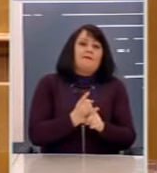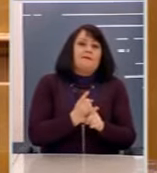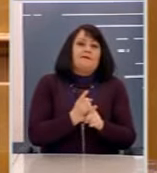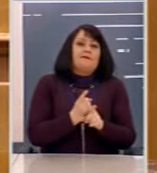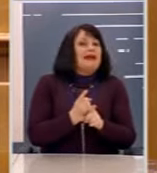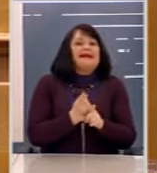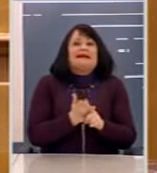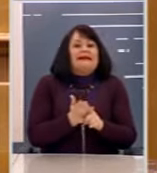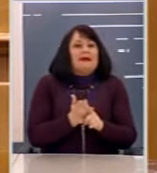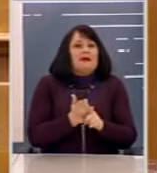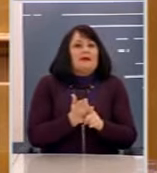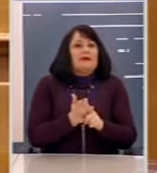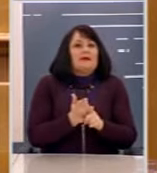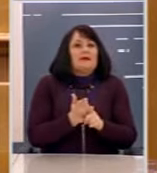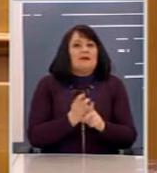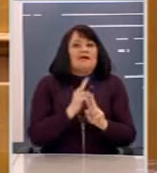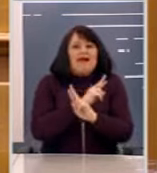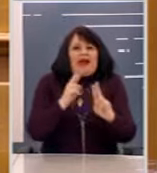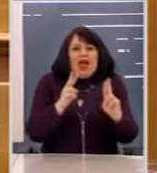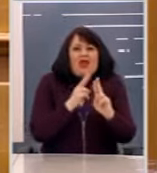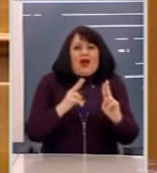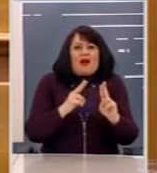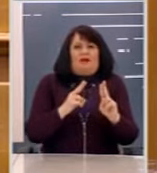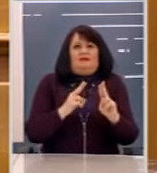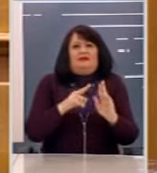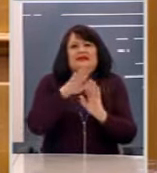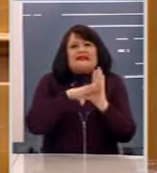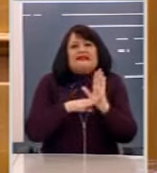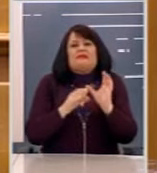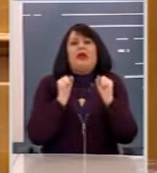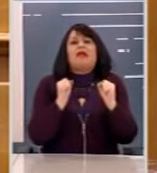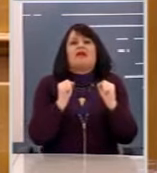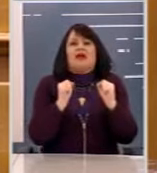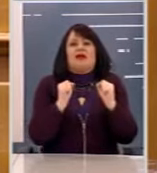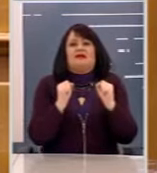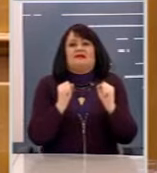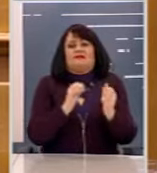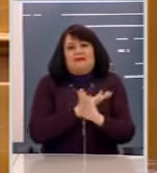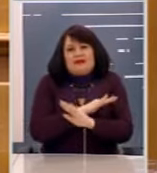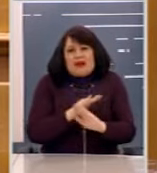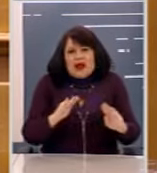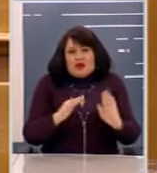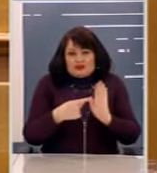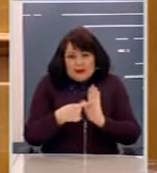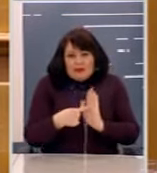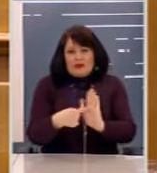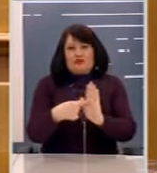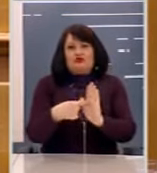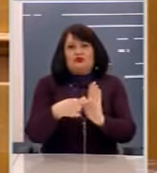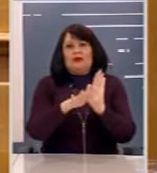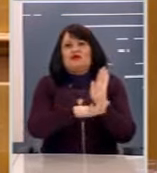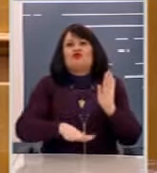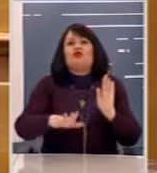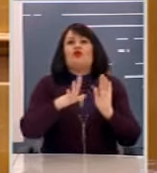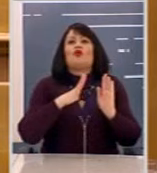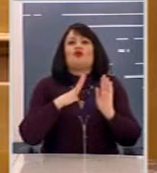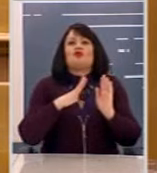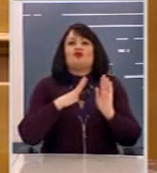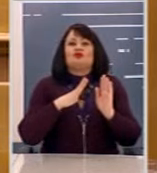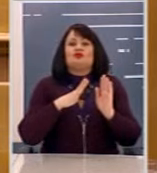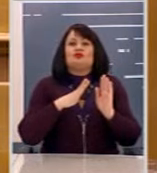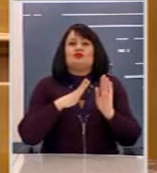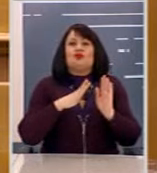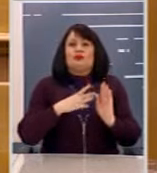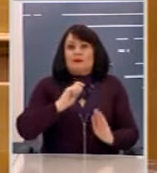να εξυγειάνουμε το σύστημα οριστικά, για να δώσουμε ένα σήμα στην κοινωνία ότι δεν υπάρχει